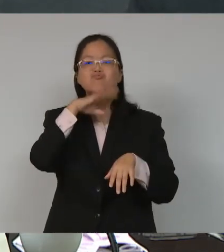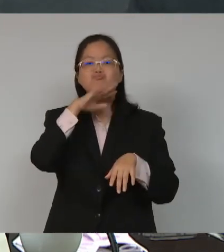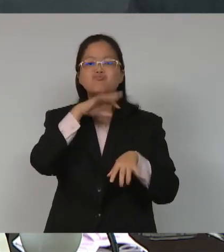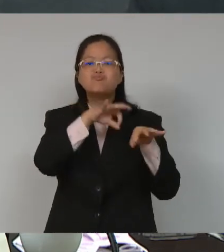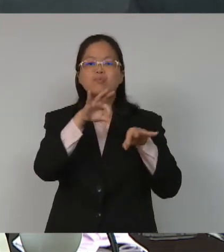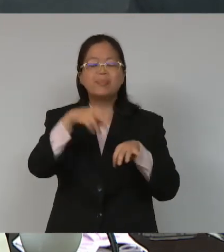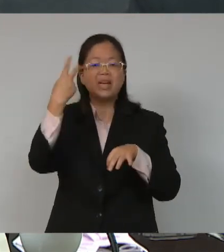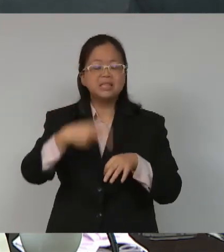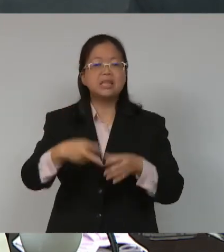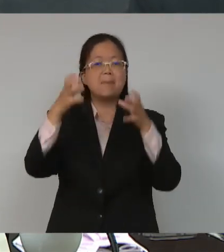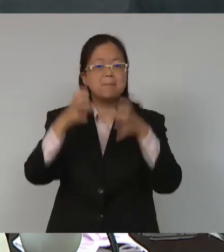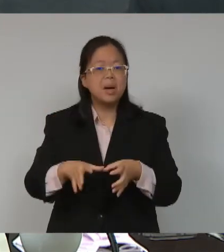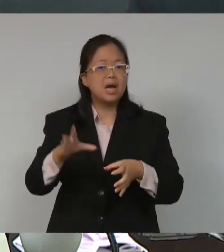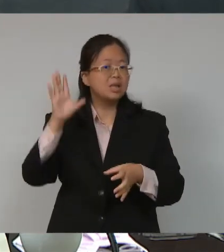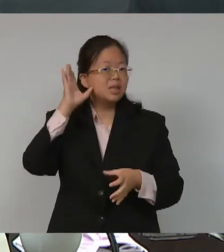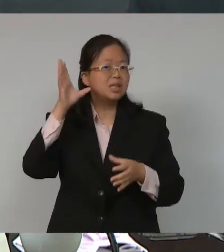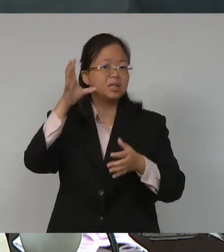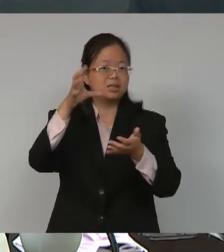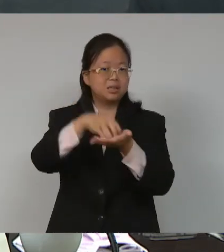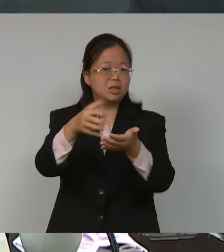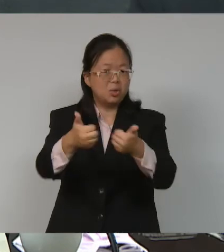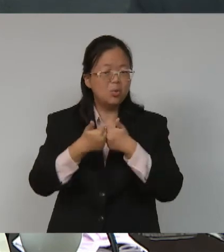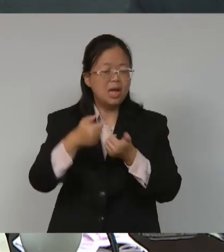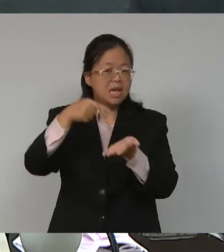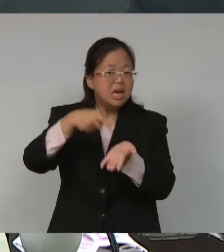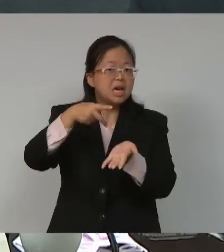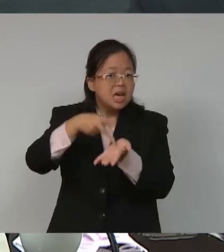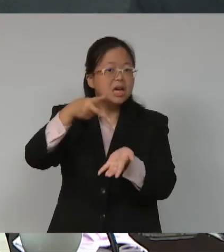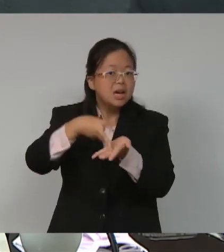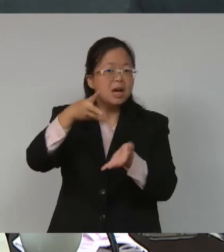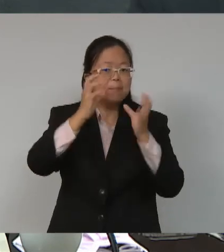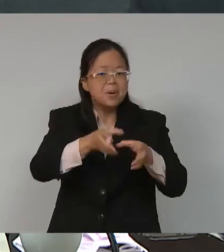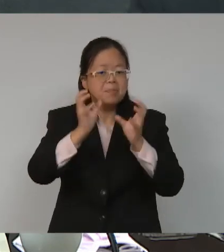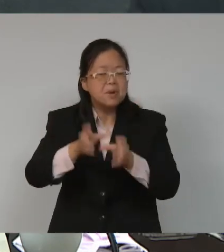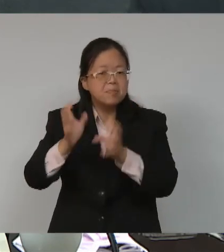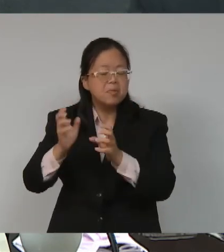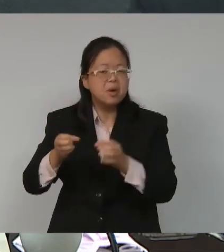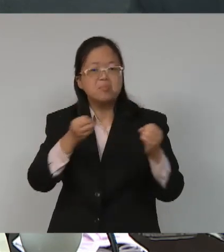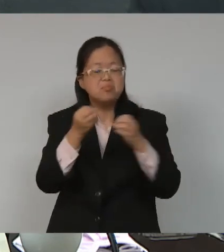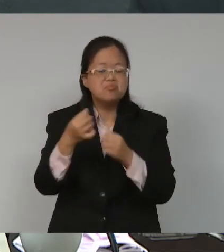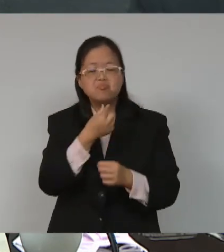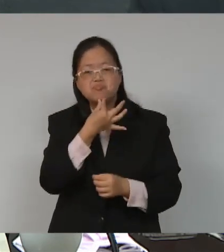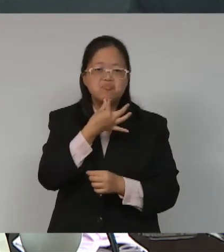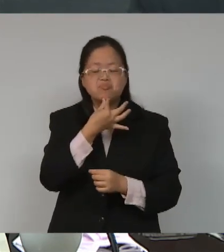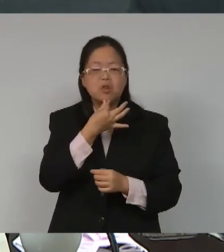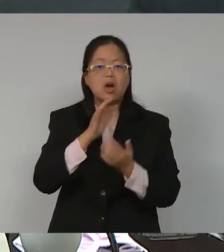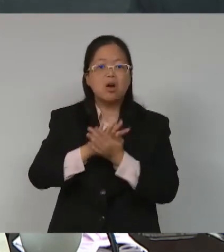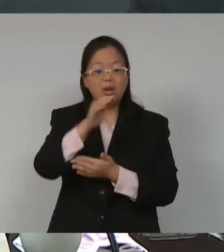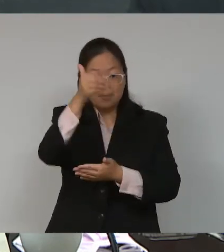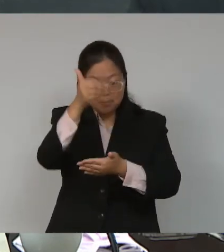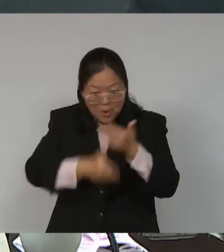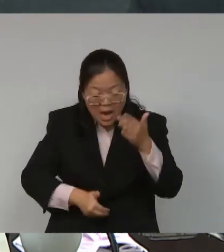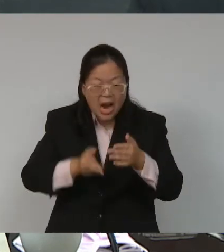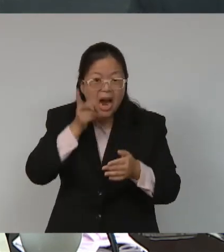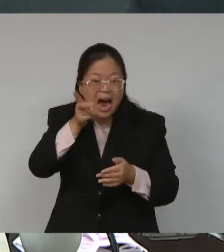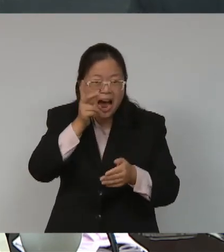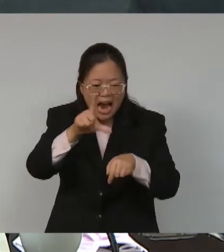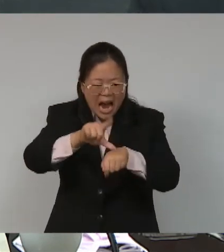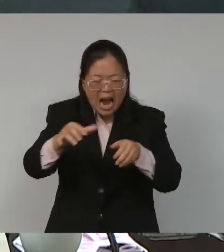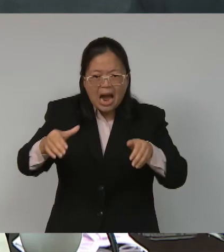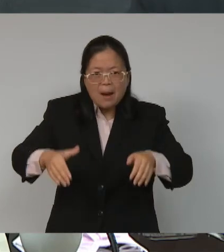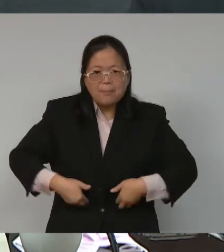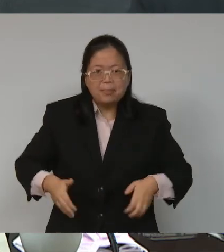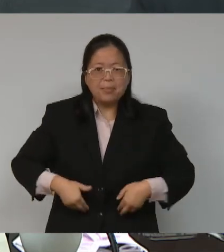半办一次，办两次，办三次，办到最后，它就跟全国性选举就只剩下2个月的时间。那这个时候怎么